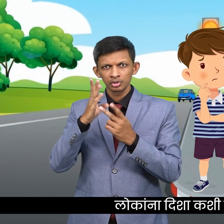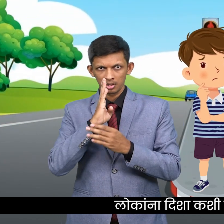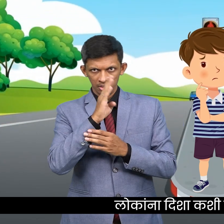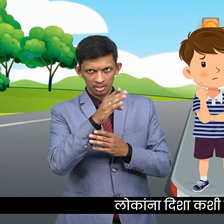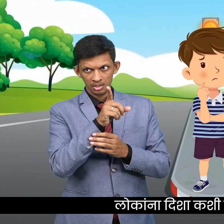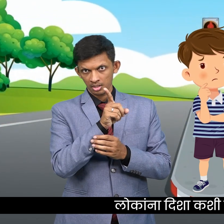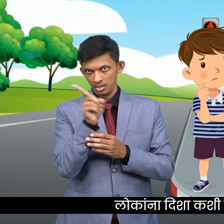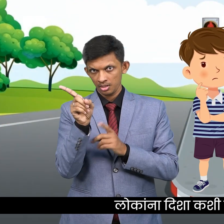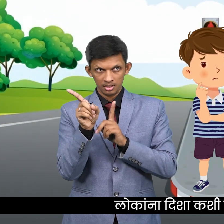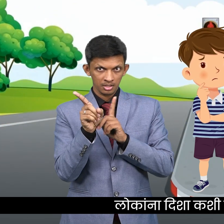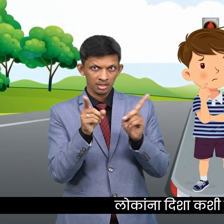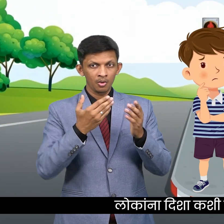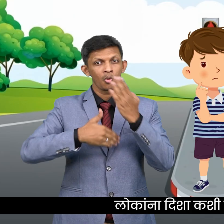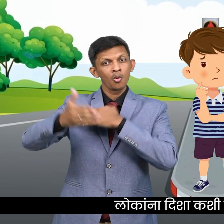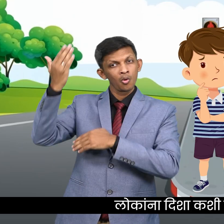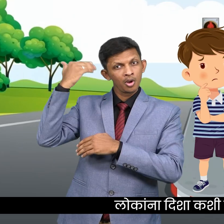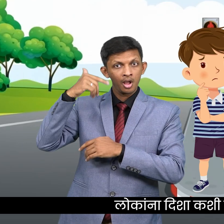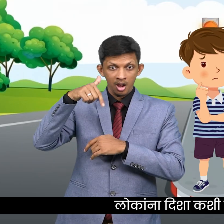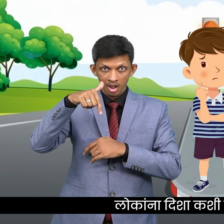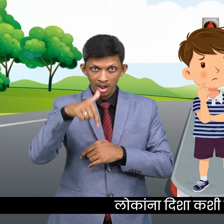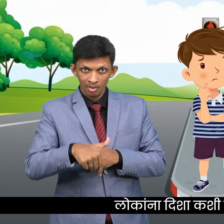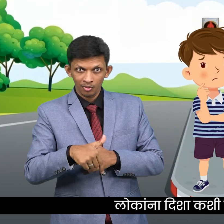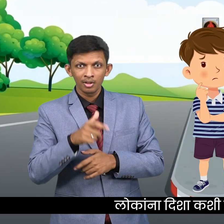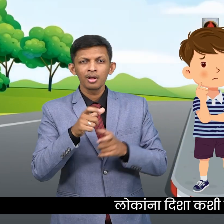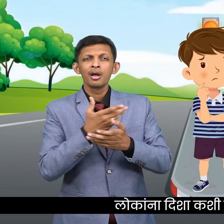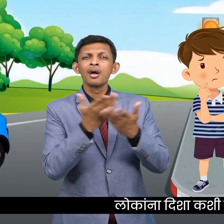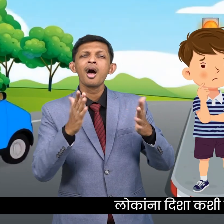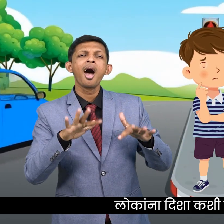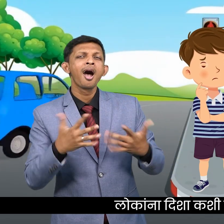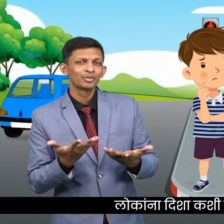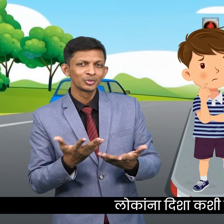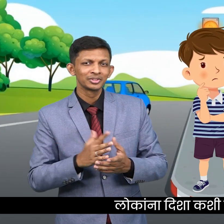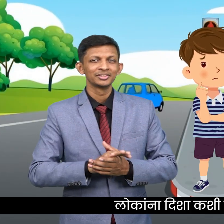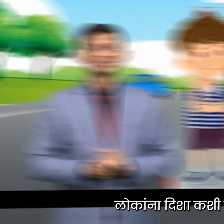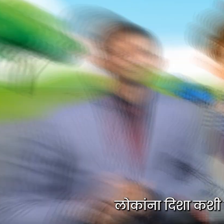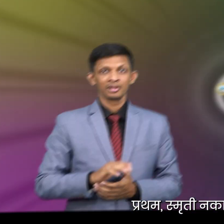लोकांना दिशा कशी सापडली तेव्हा आणि आता।